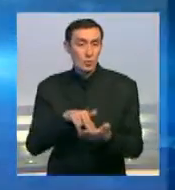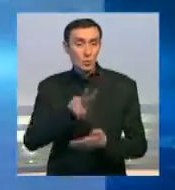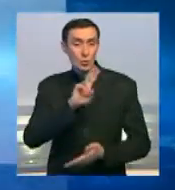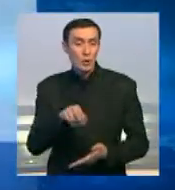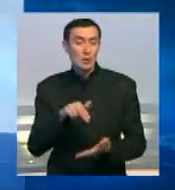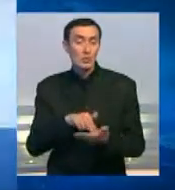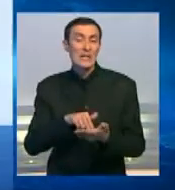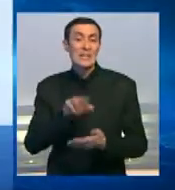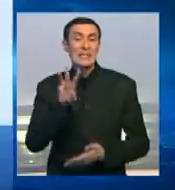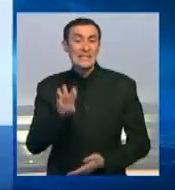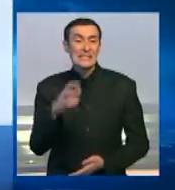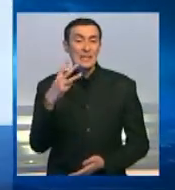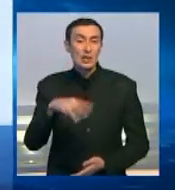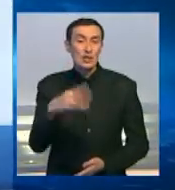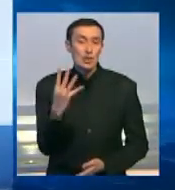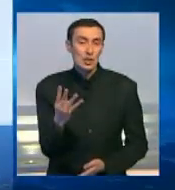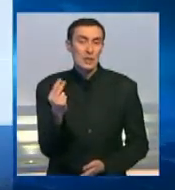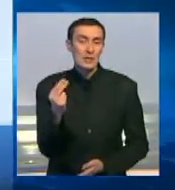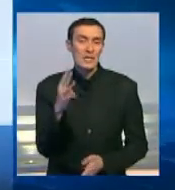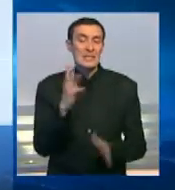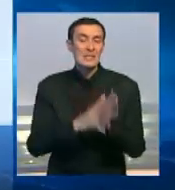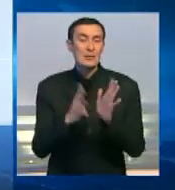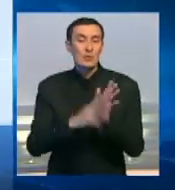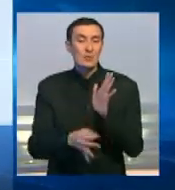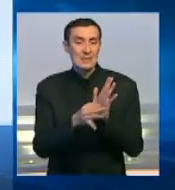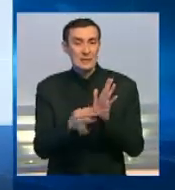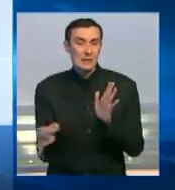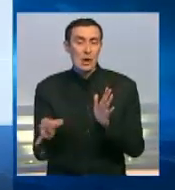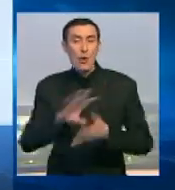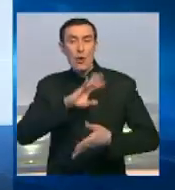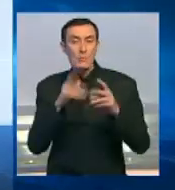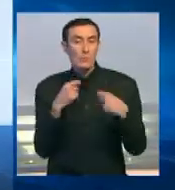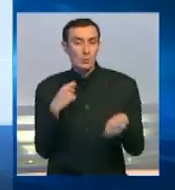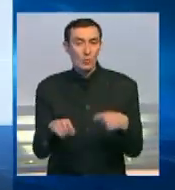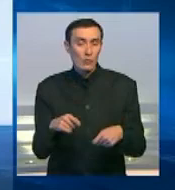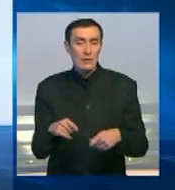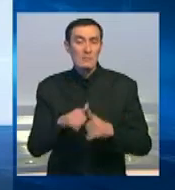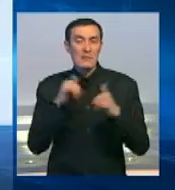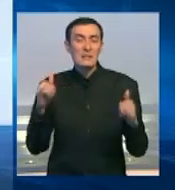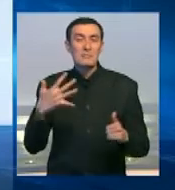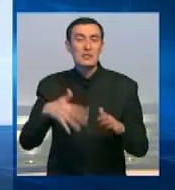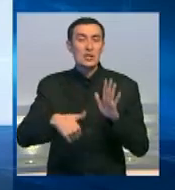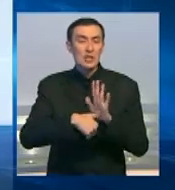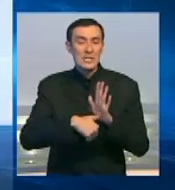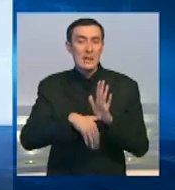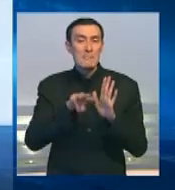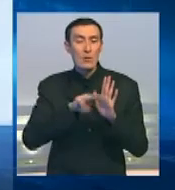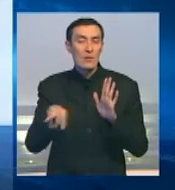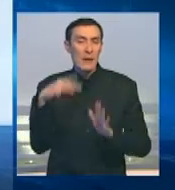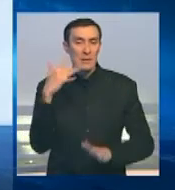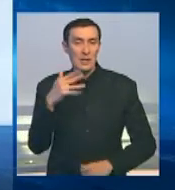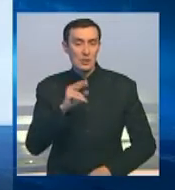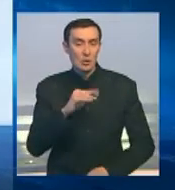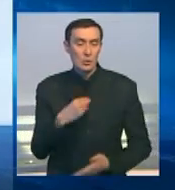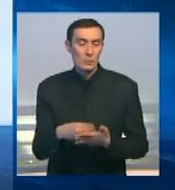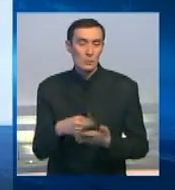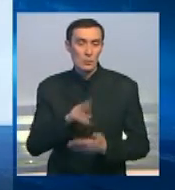доллара составил 334 тенге 90 тиинов. Объем сделок превысил 56 миллионов в американской валюте.